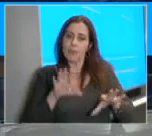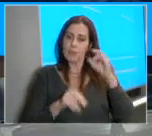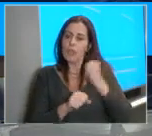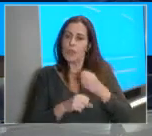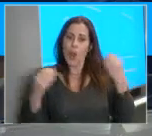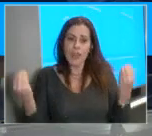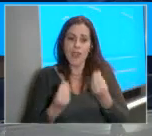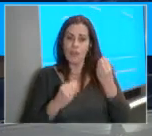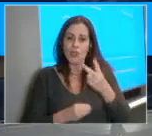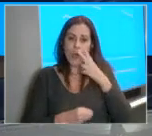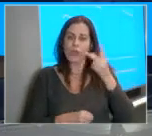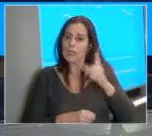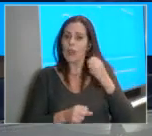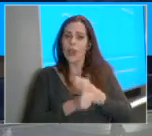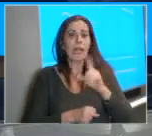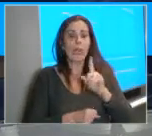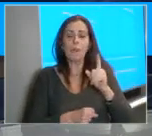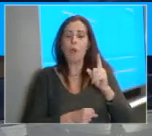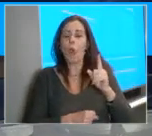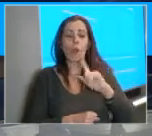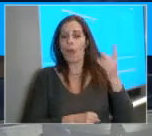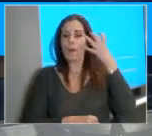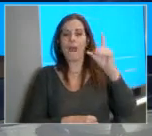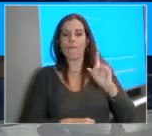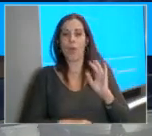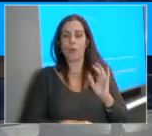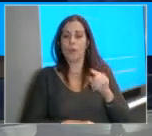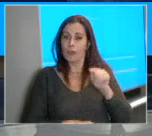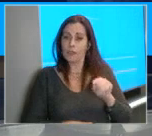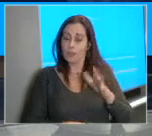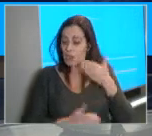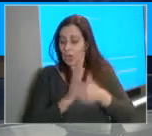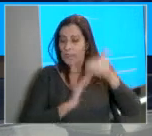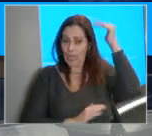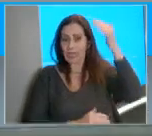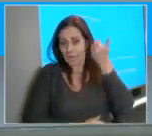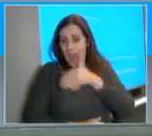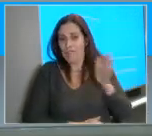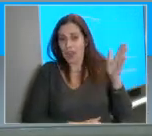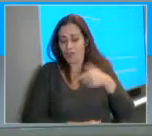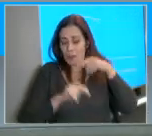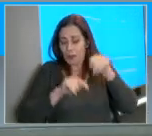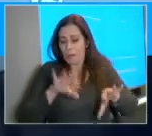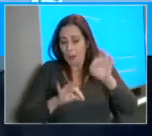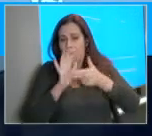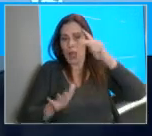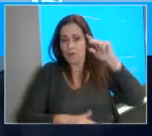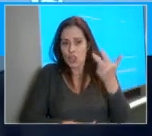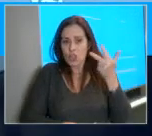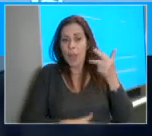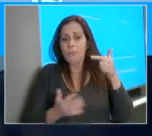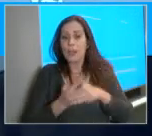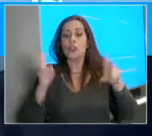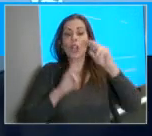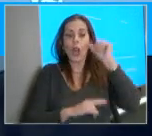לעשות דברים שהוא ראה לנכון, גם אם הם לא היו פופולריים באותה נקודת זמן. וזה אולי מה שחסר לגנץ, וחבל שאנחנו נגרים ללכת בחירות שלישית,